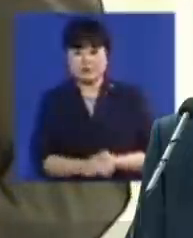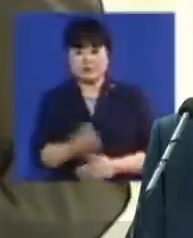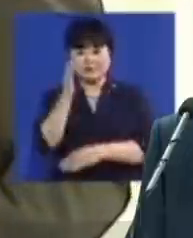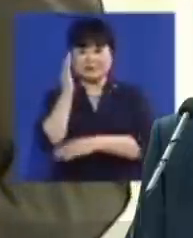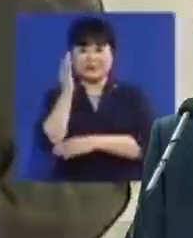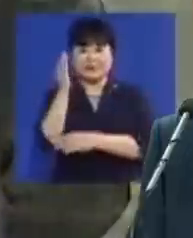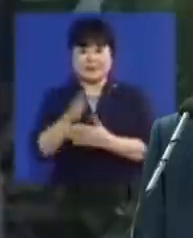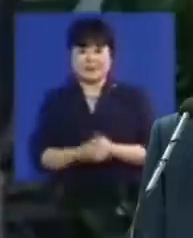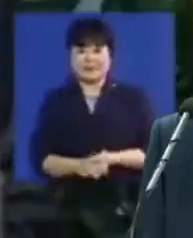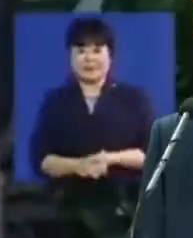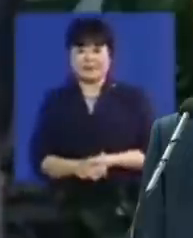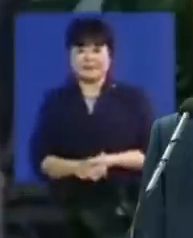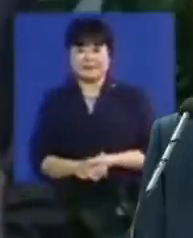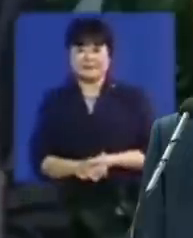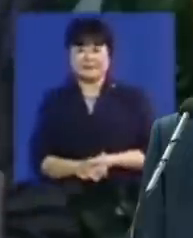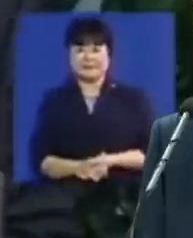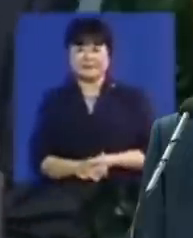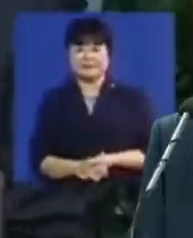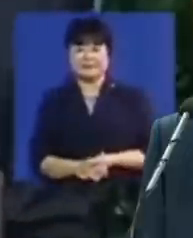말했습니다.